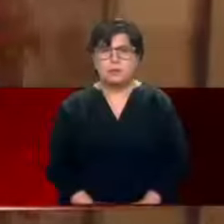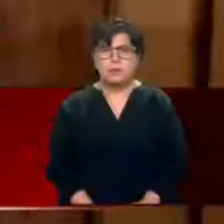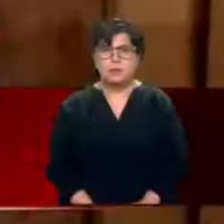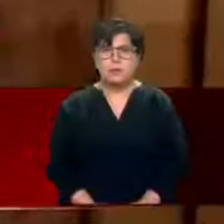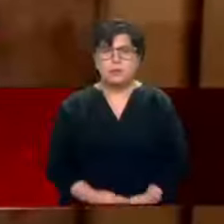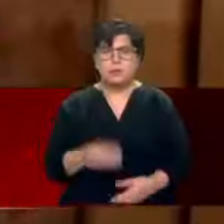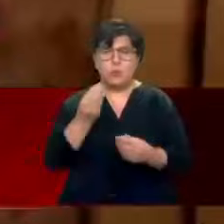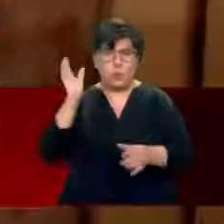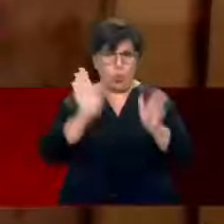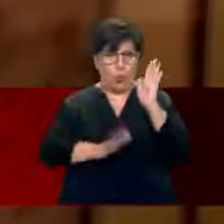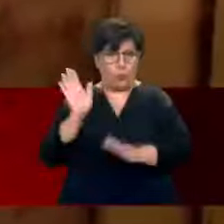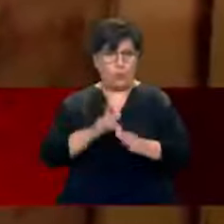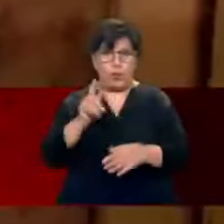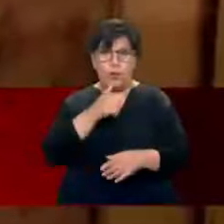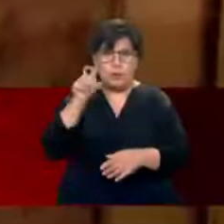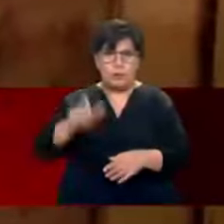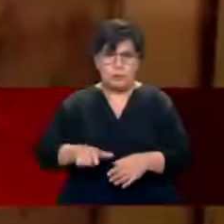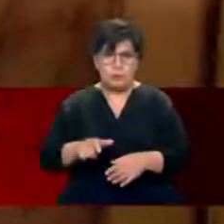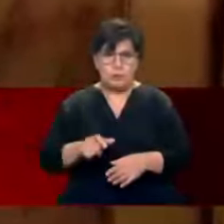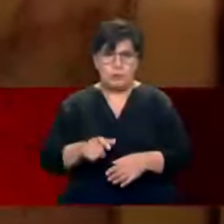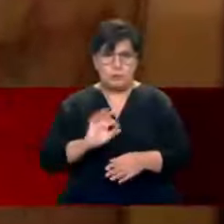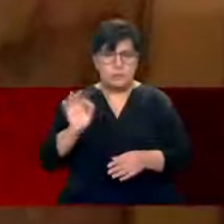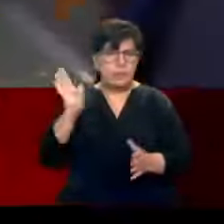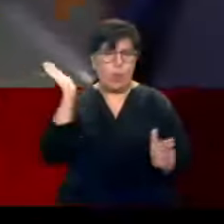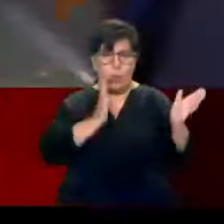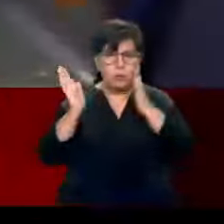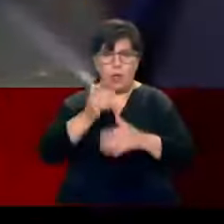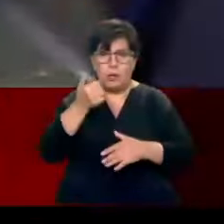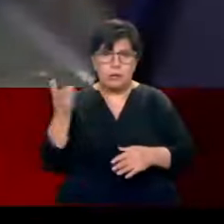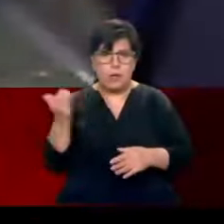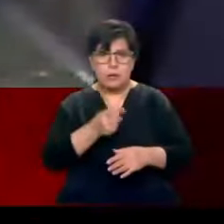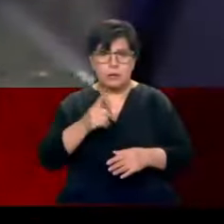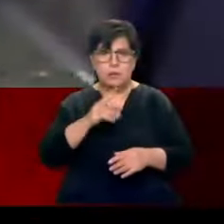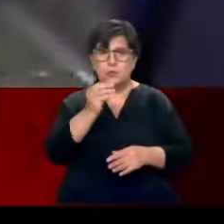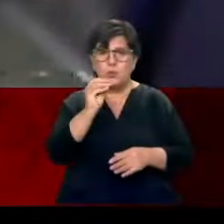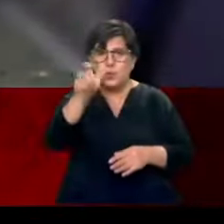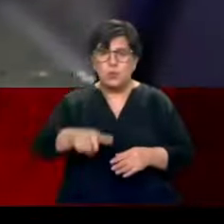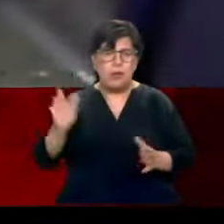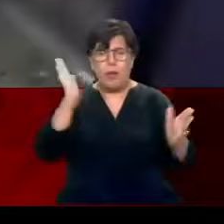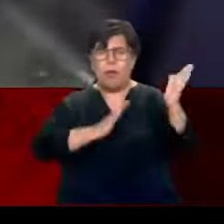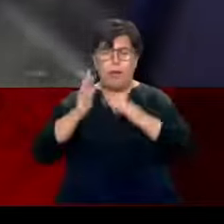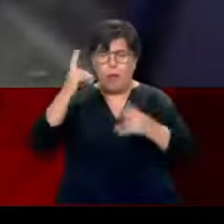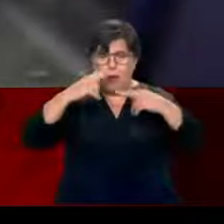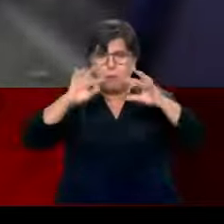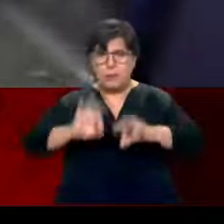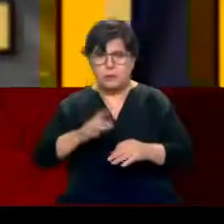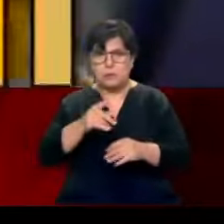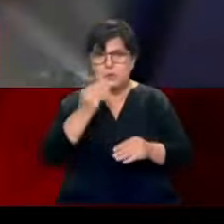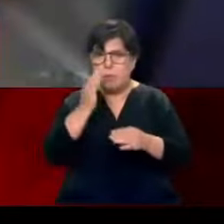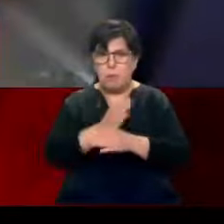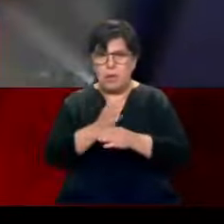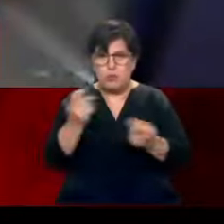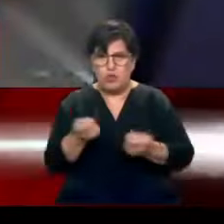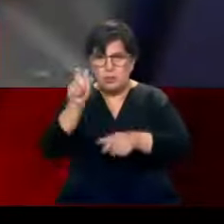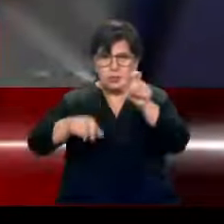keserim. Çok dövdü yani o adam. 6 tane buna tokat 6. Bayram aldığı tokat darbeleriyle ağlamaya başladı. Market çalışanı